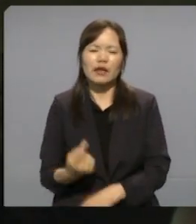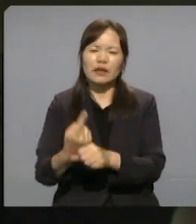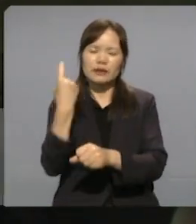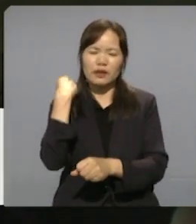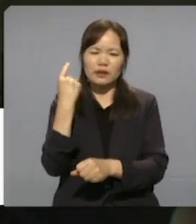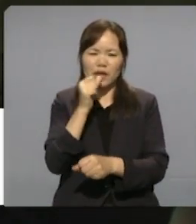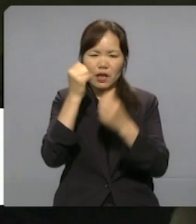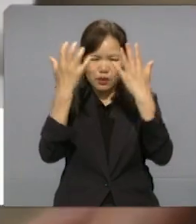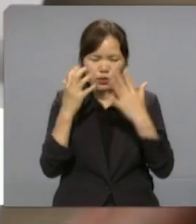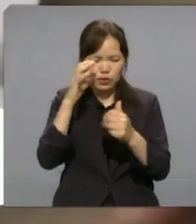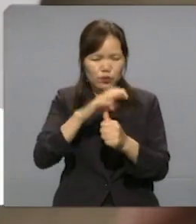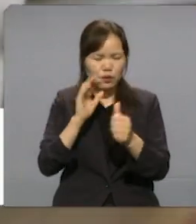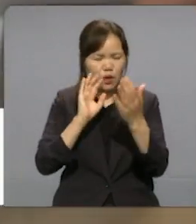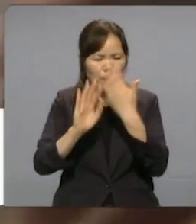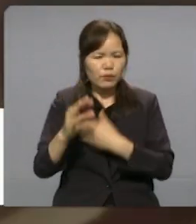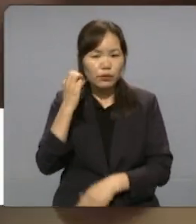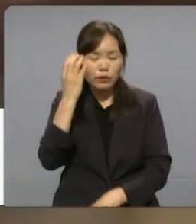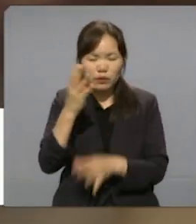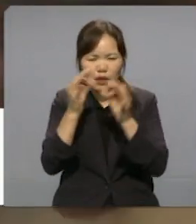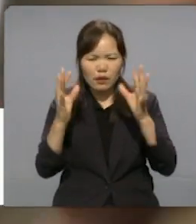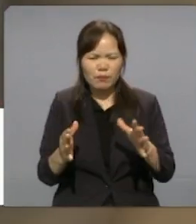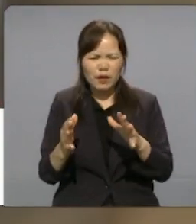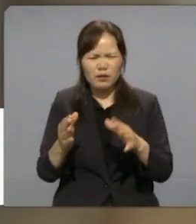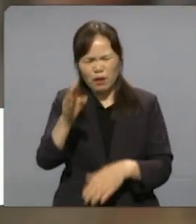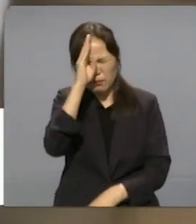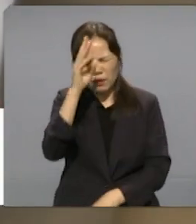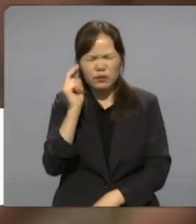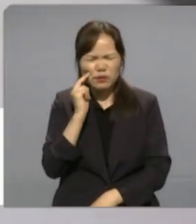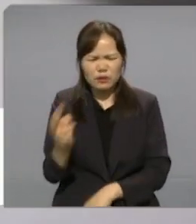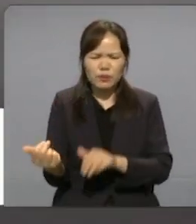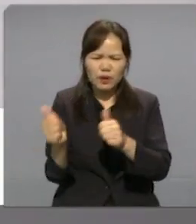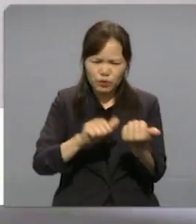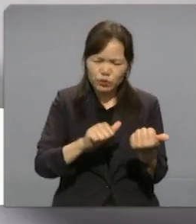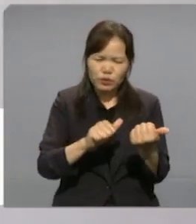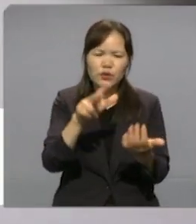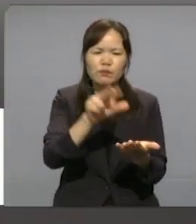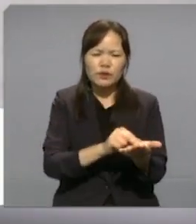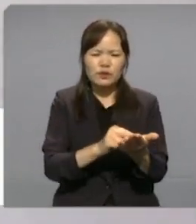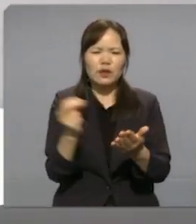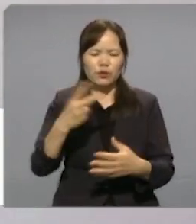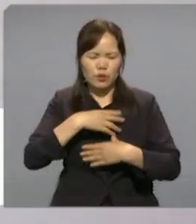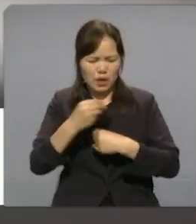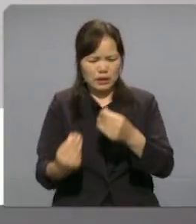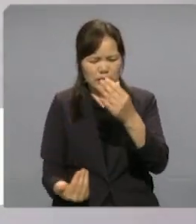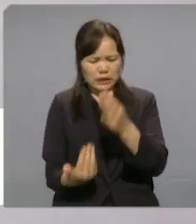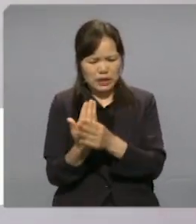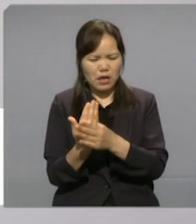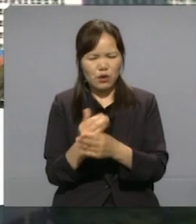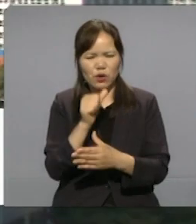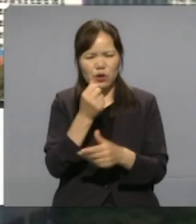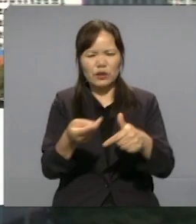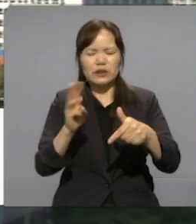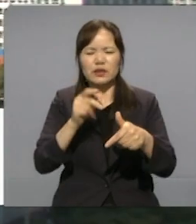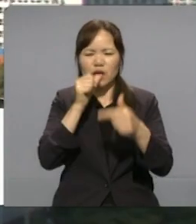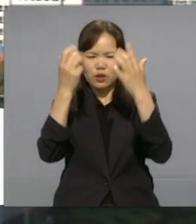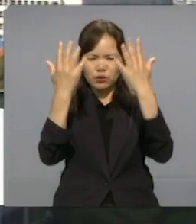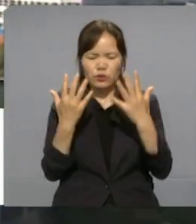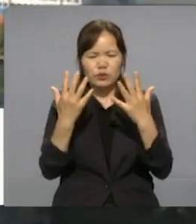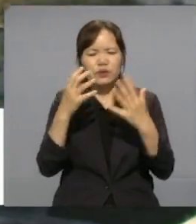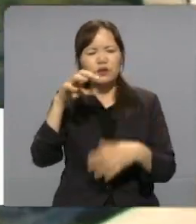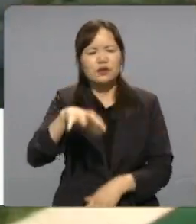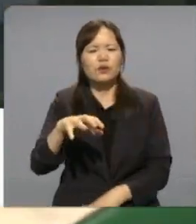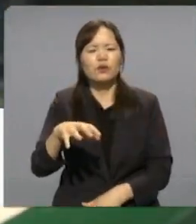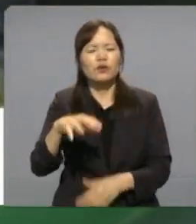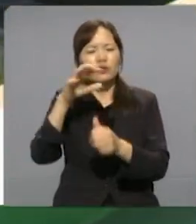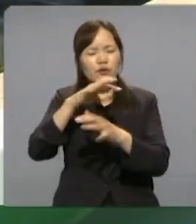지 넉 달 만에 병세가 악화돼 숨진 수용자에 이어 또다시 수용자 안전사고가 발생한 인천구치소. 수용자에